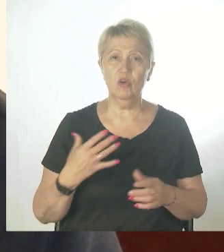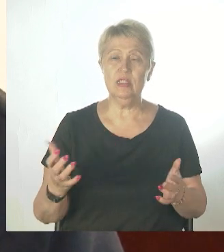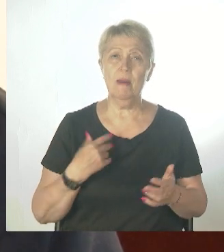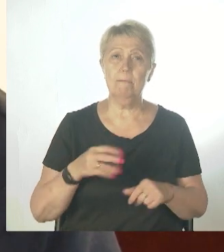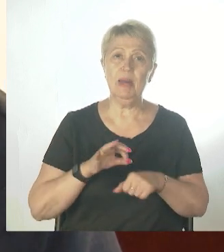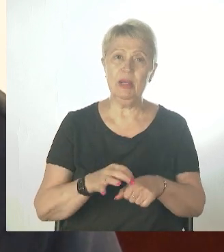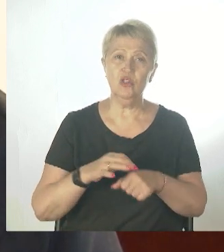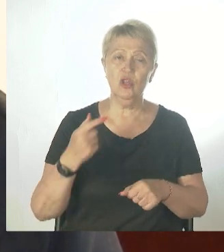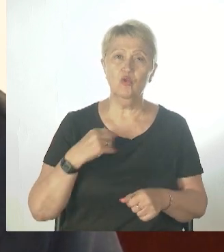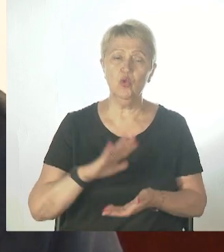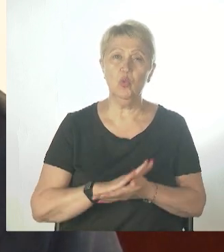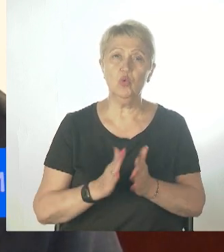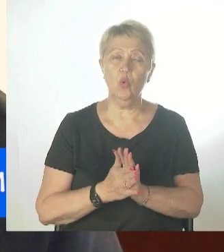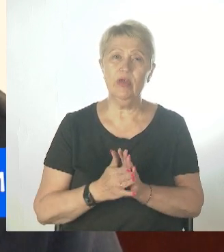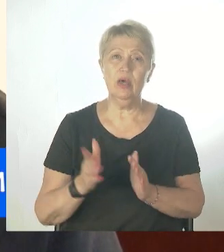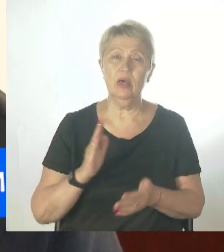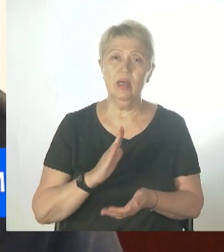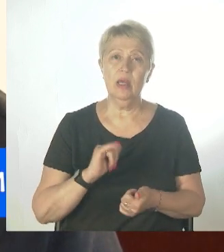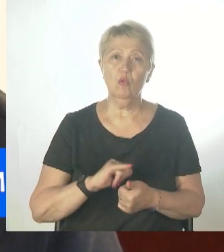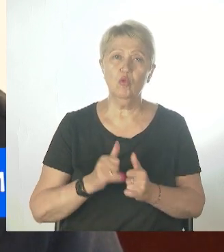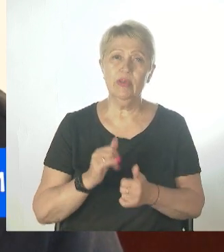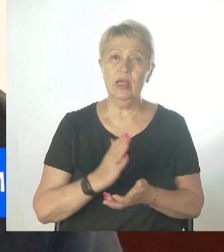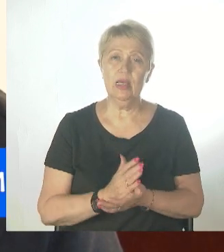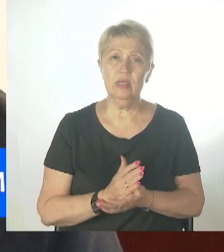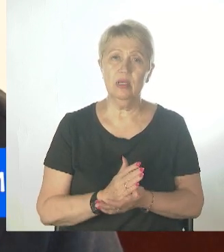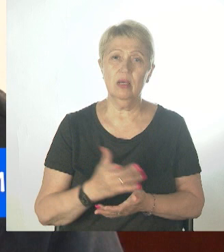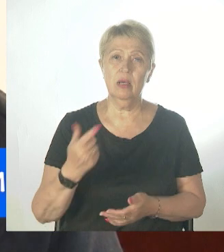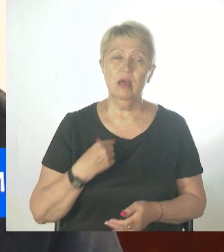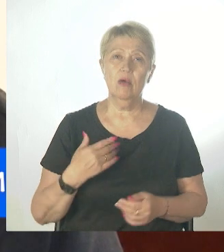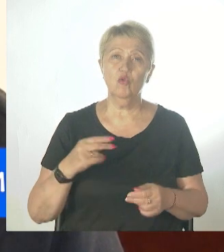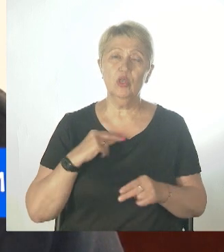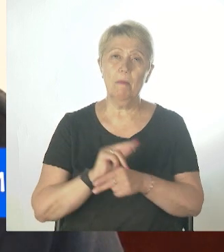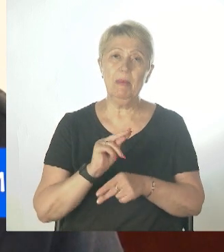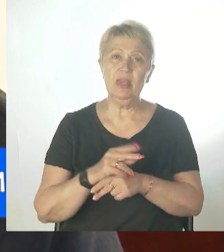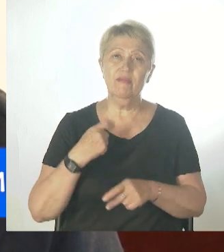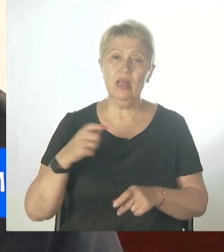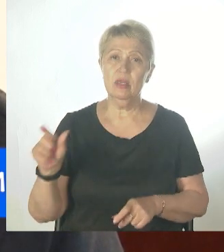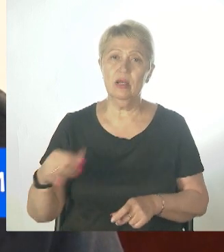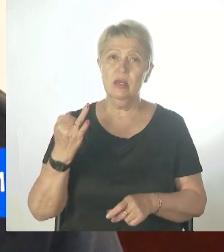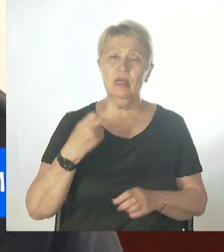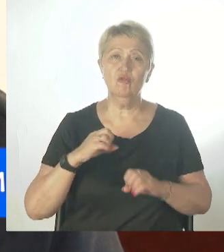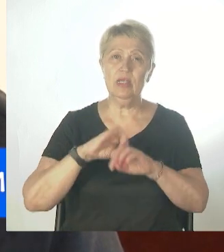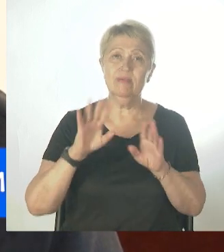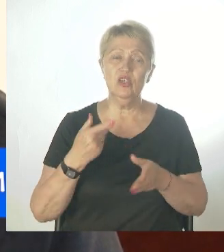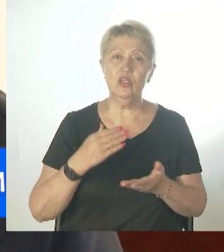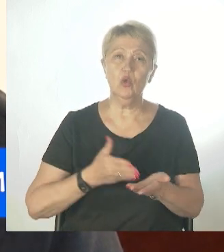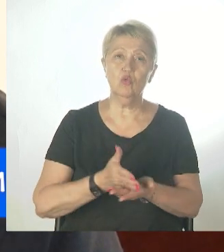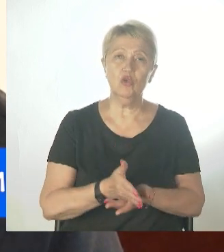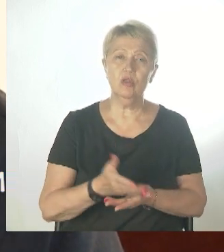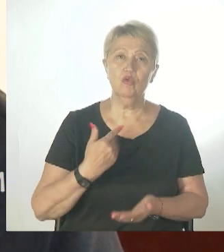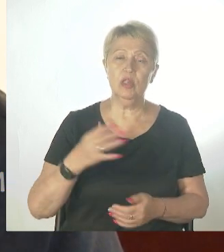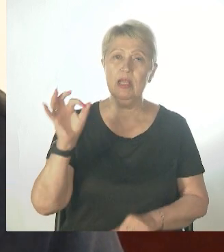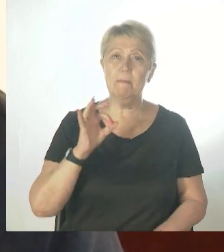смотрят на жизнь священнослужителей, общаются с преподавателями, священнослужителями, и, по крайней мере, 50%, ну, уже